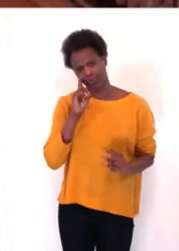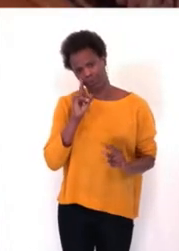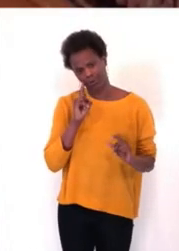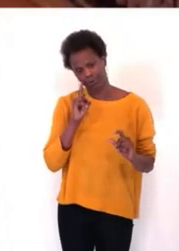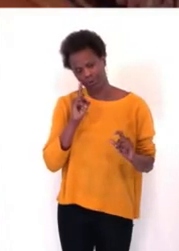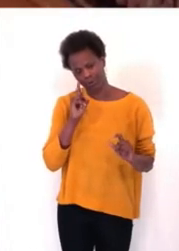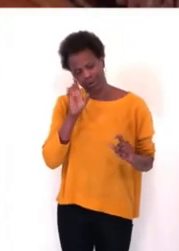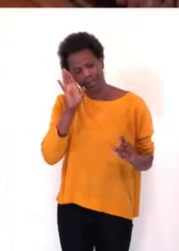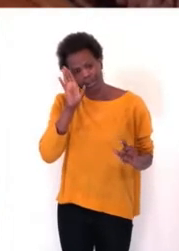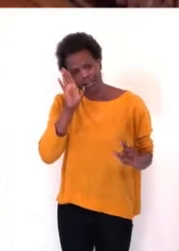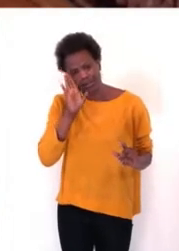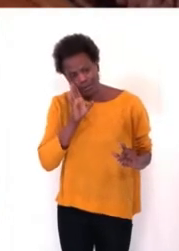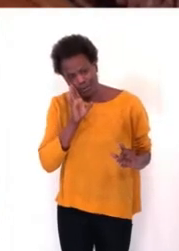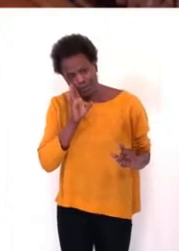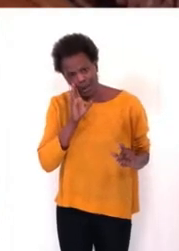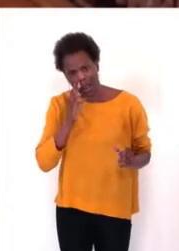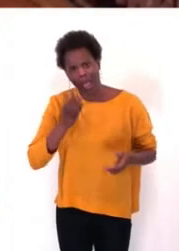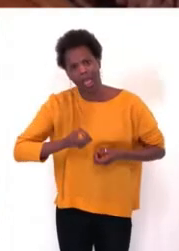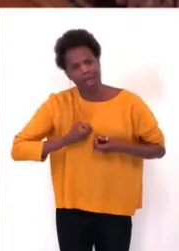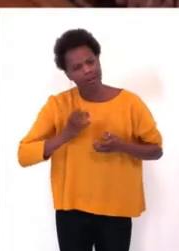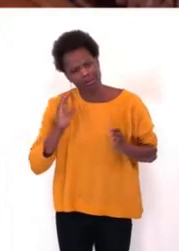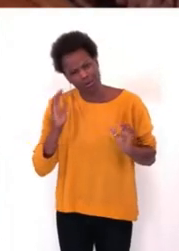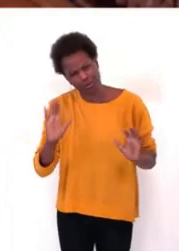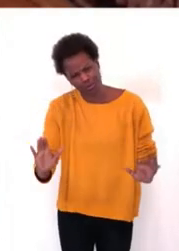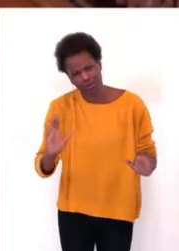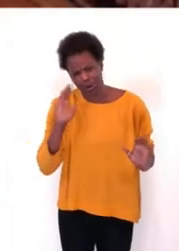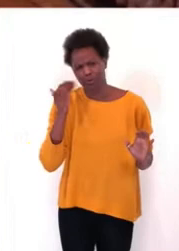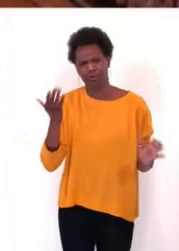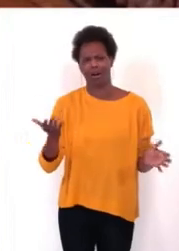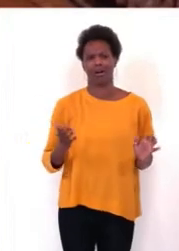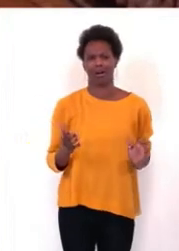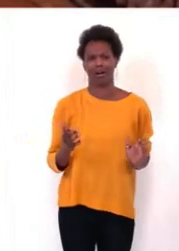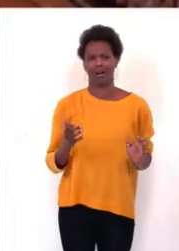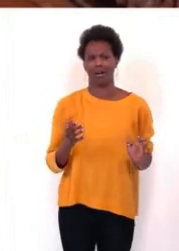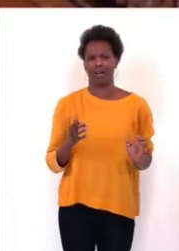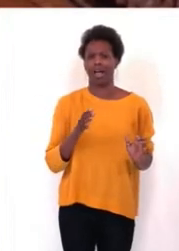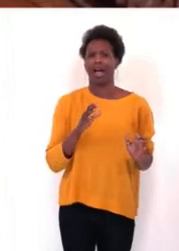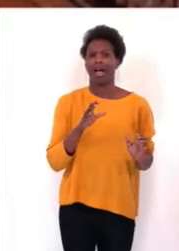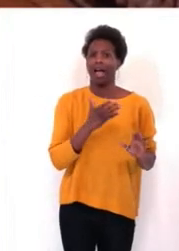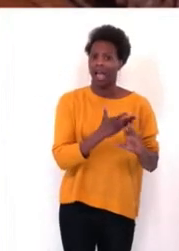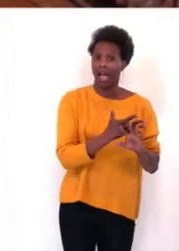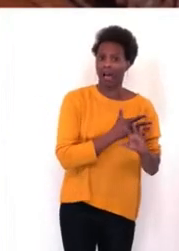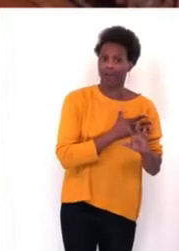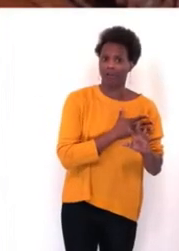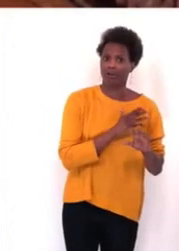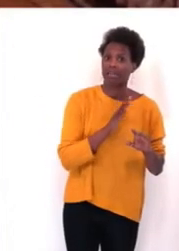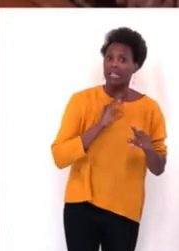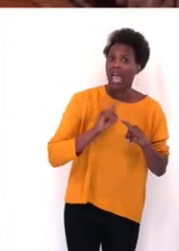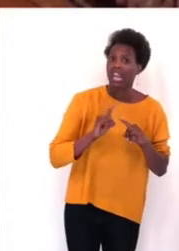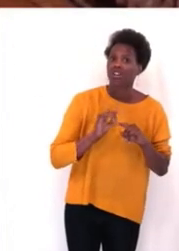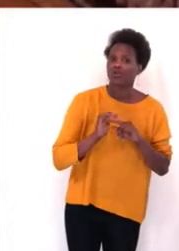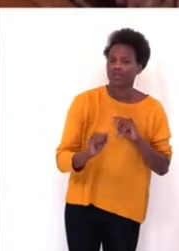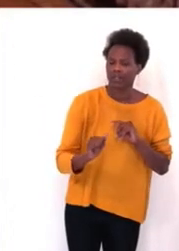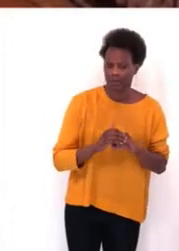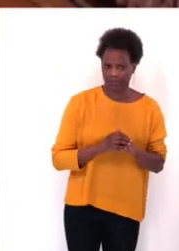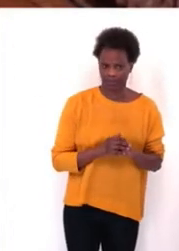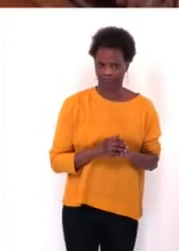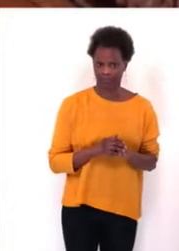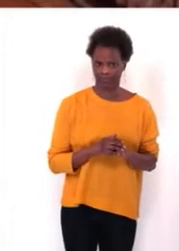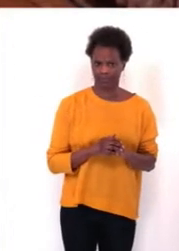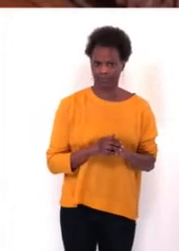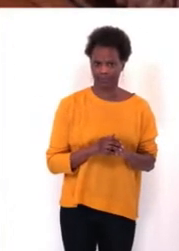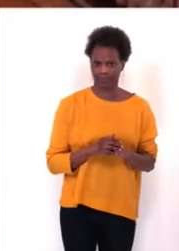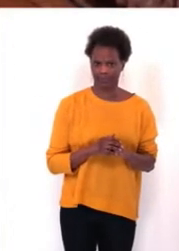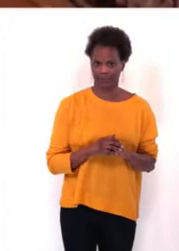ne pas oublier de ce qui s'est fait et en tous les cas ne pas faire comme si ça n'existait pas. Alors, il aura fallu attendre 4